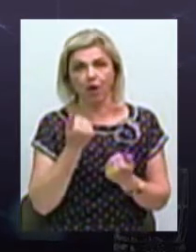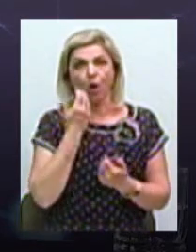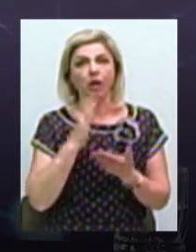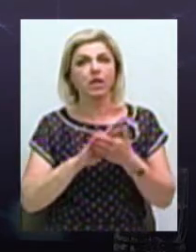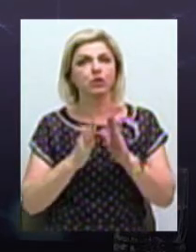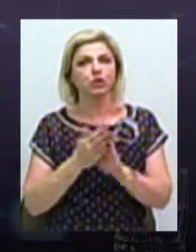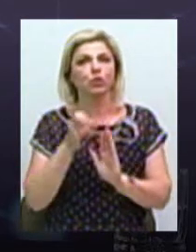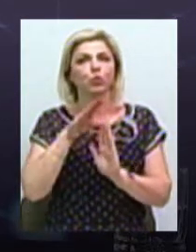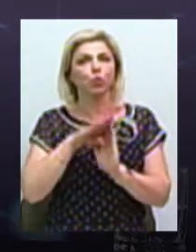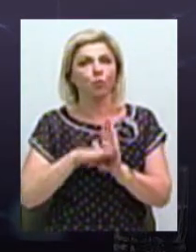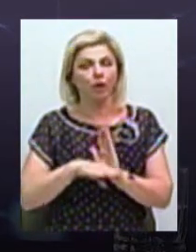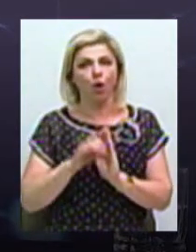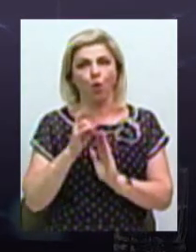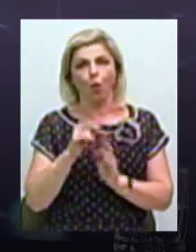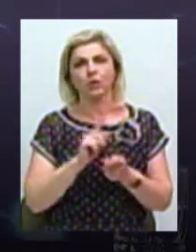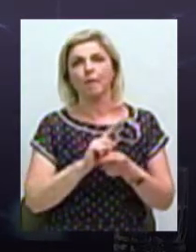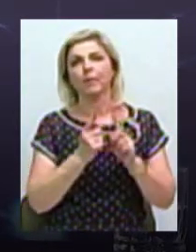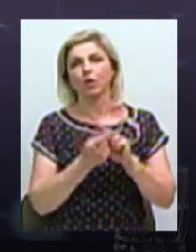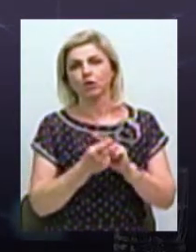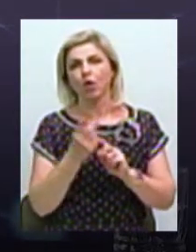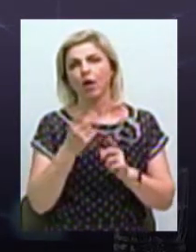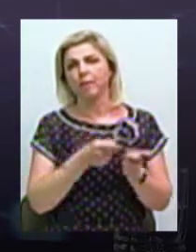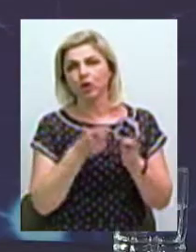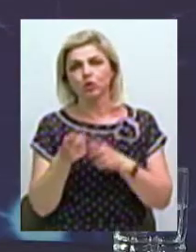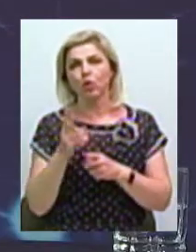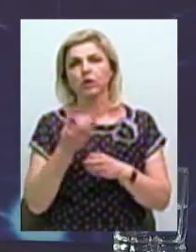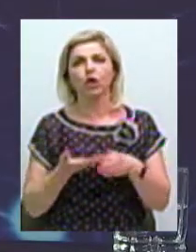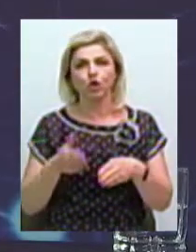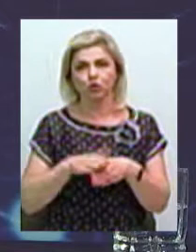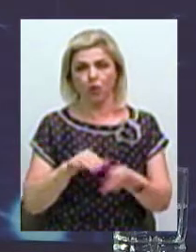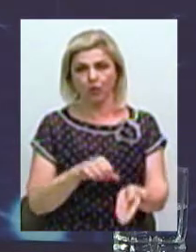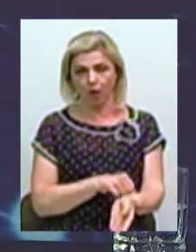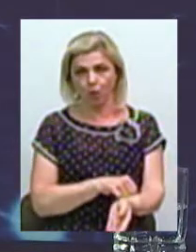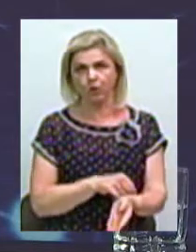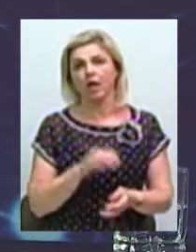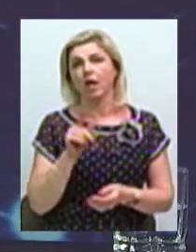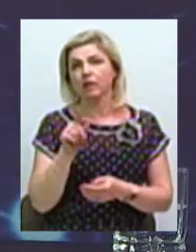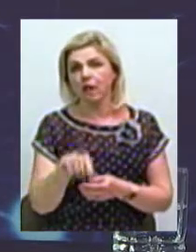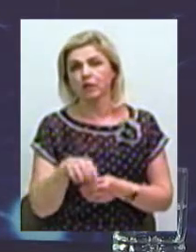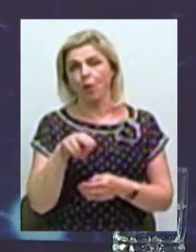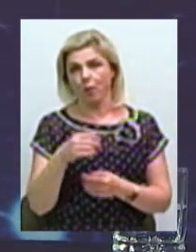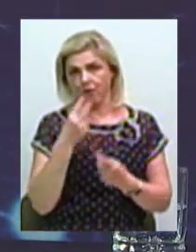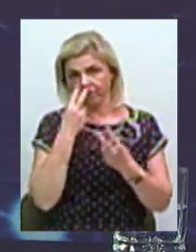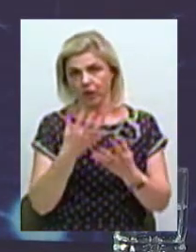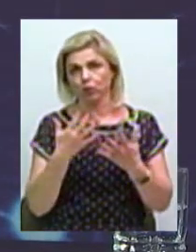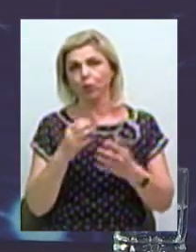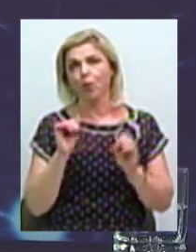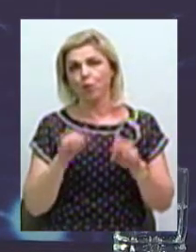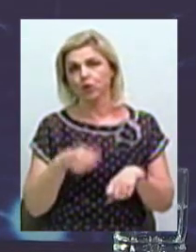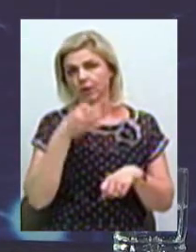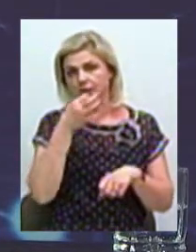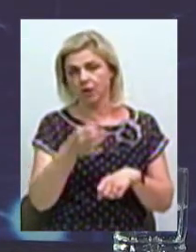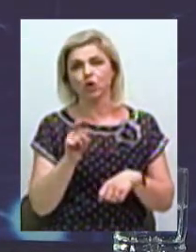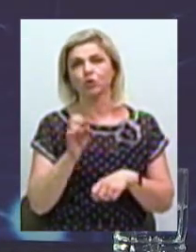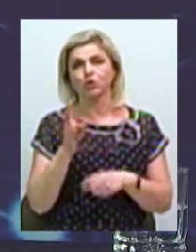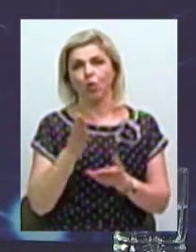начала усугубляться, он перешел на более, скажем так, тяжелые наркотики, тогда уже даже по внешнему виду можно было сказать, что вот